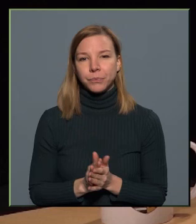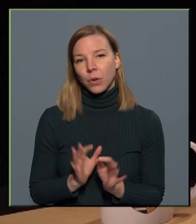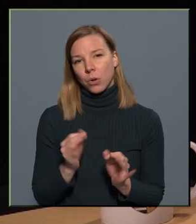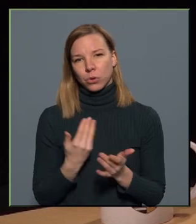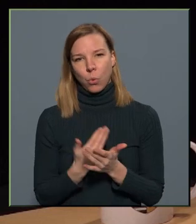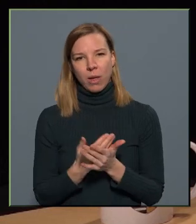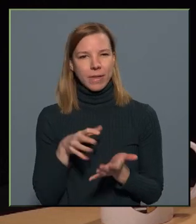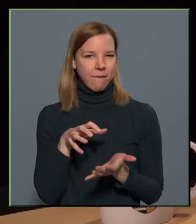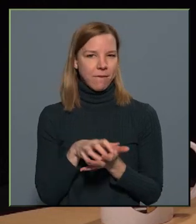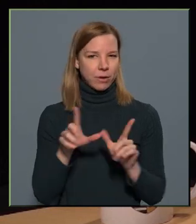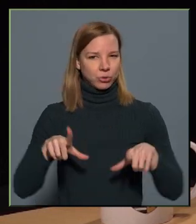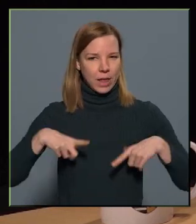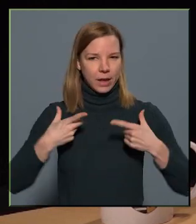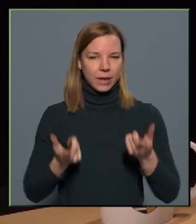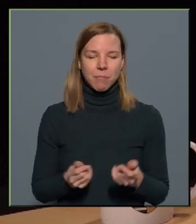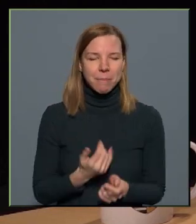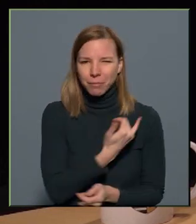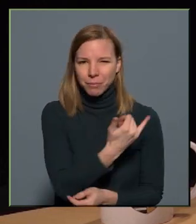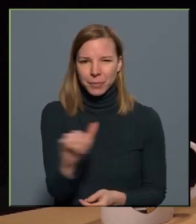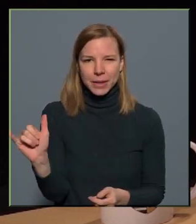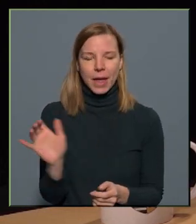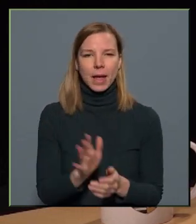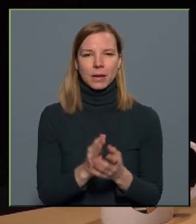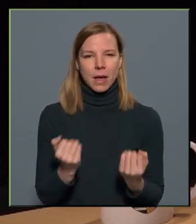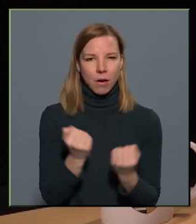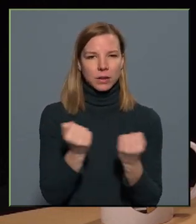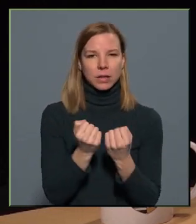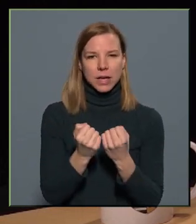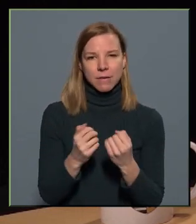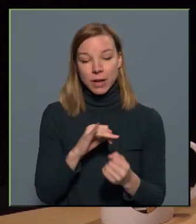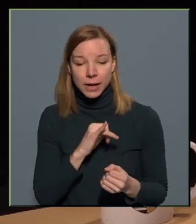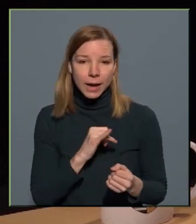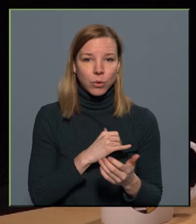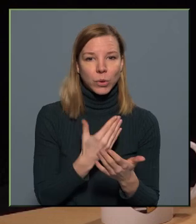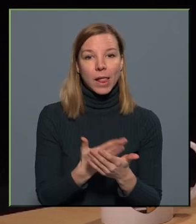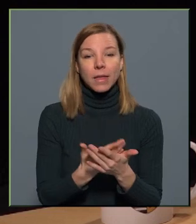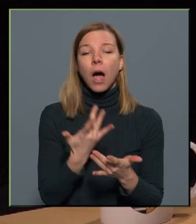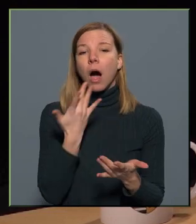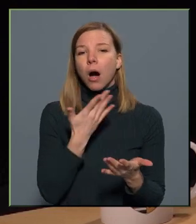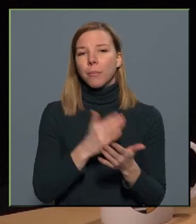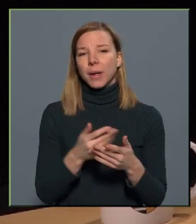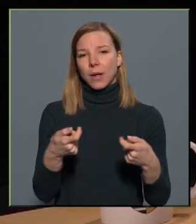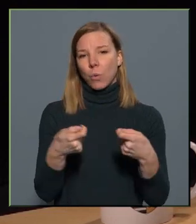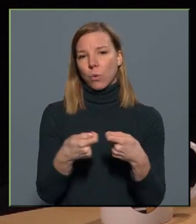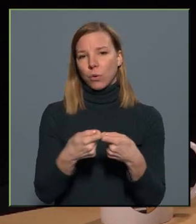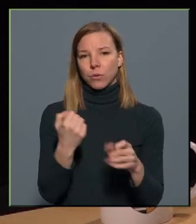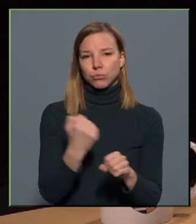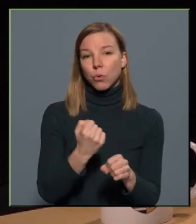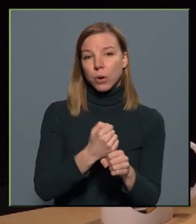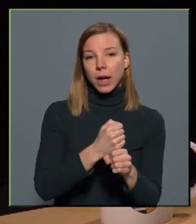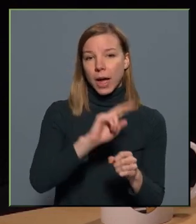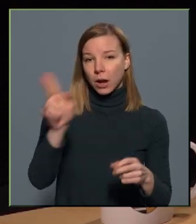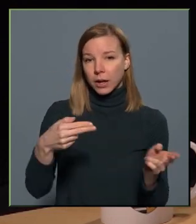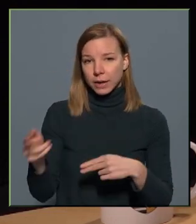életében mindenki érdeklődő és aktív lenne és odafigyelő, amikor közösségi munkára hívunk embereket, akár szemétszedésre, vagy